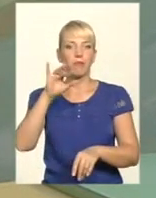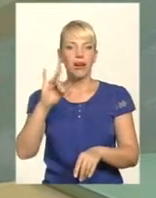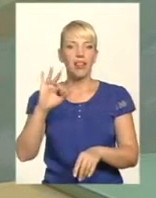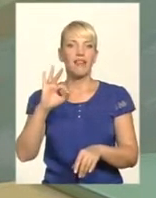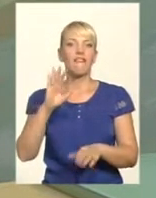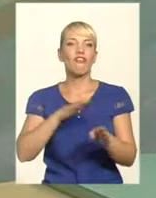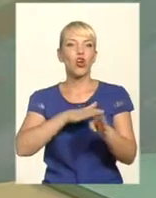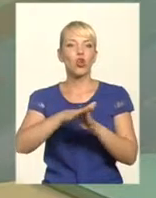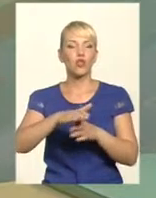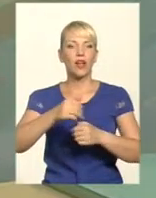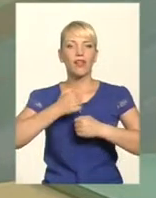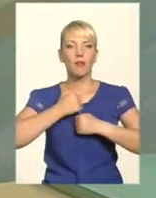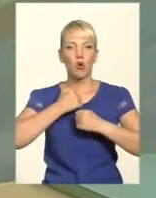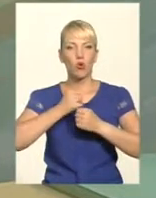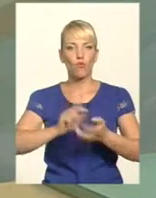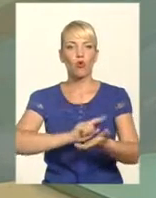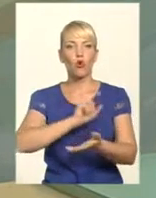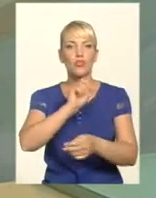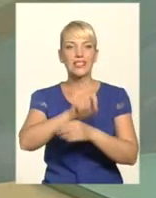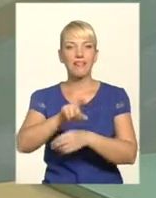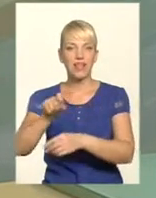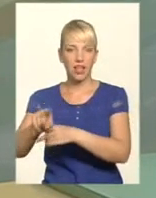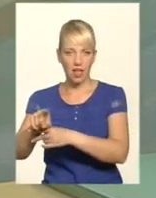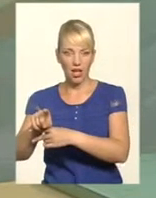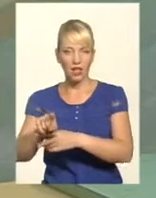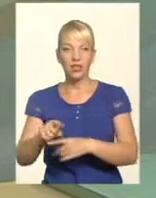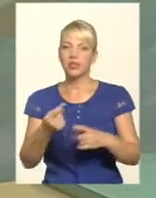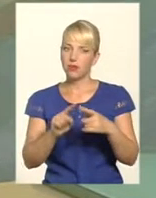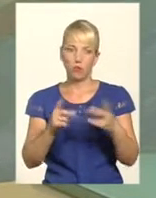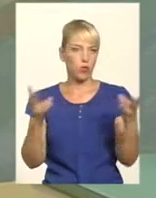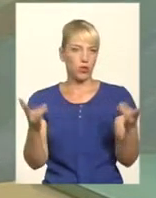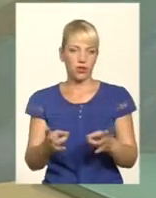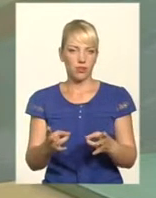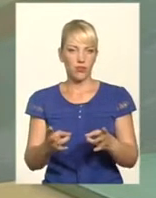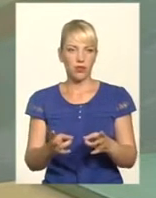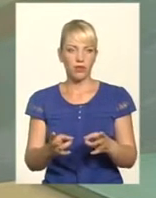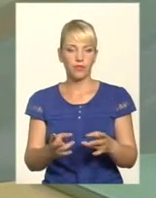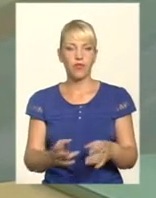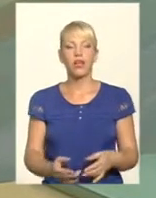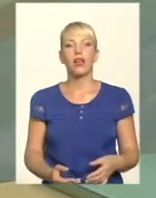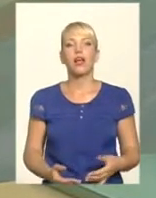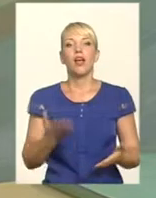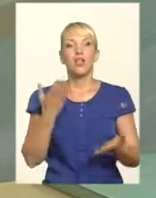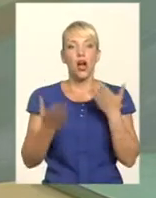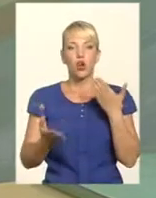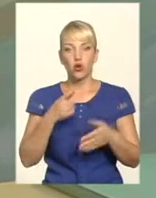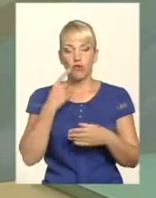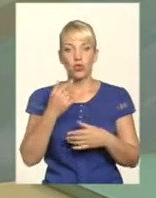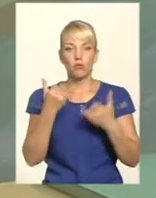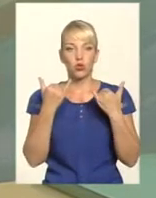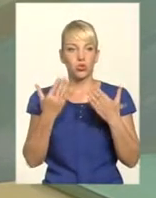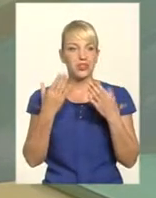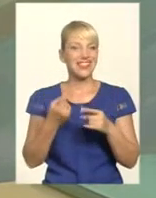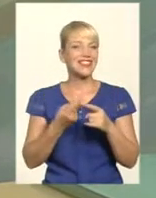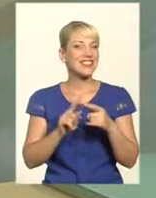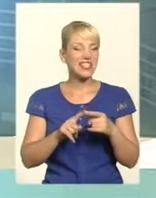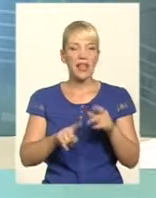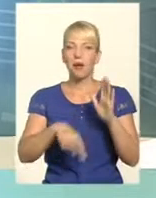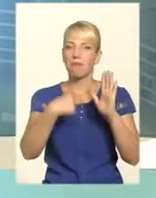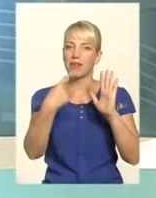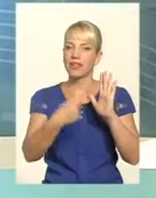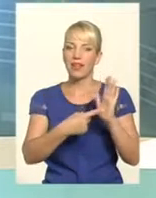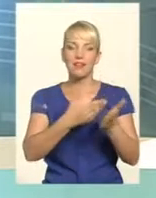і це дійсно дуже і дуже потрібно. Але якщо ми говоримо то про сьогоднішній день, то це питання не вирішено, тому що знову